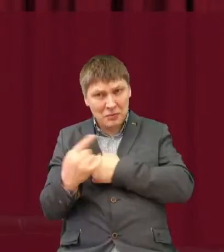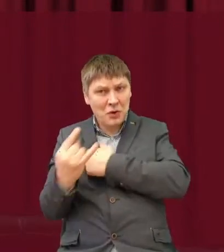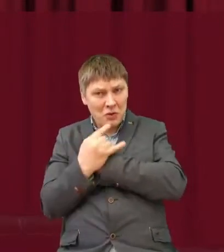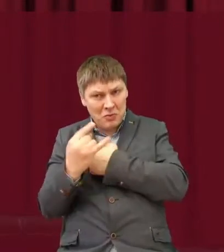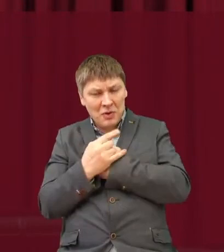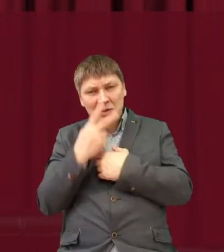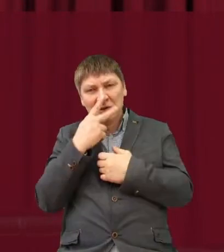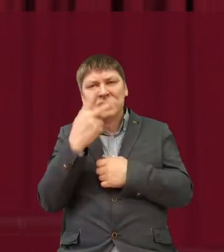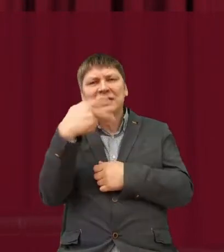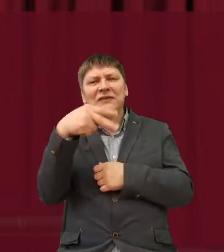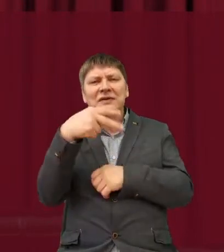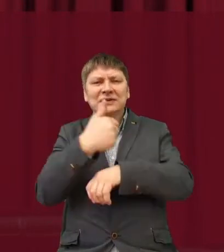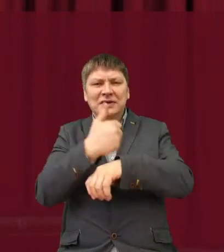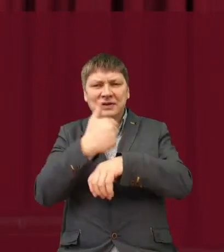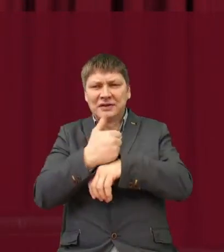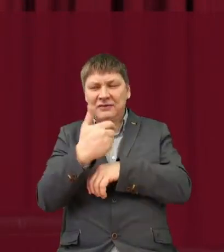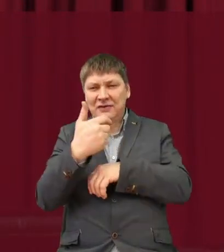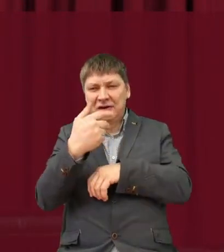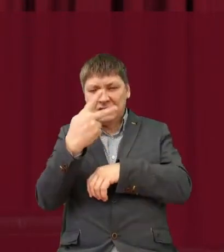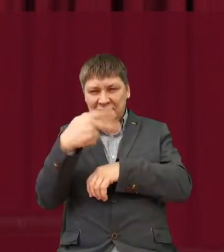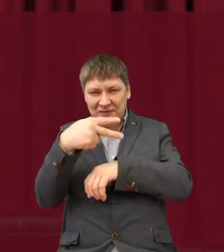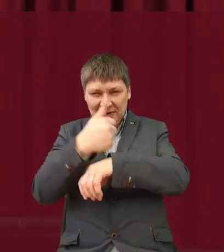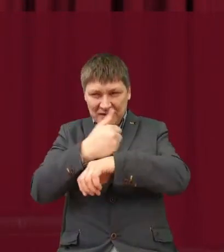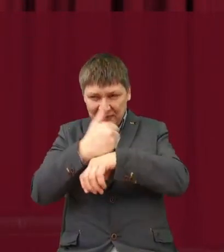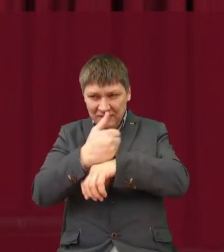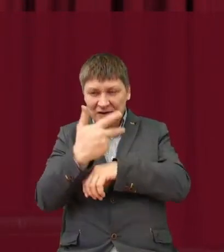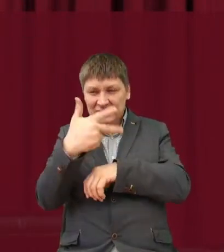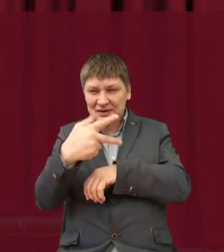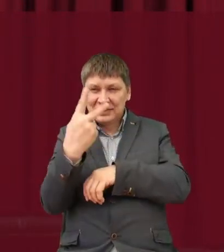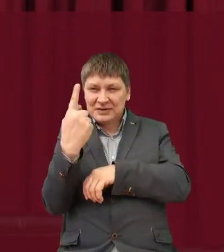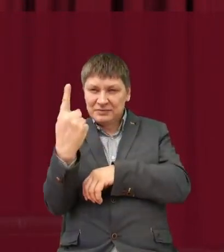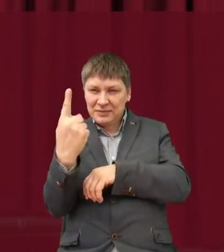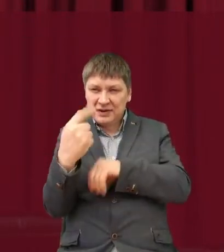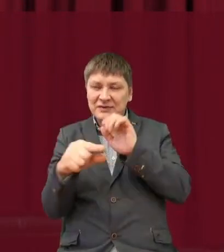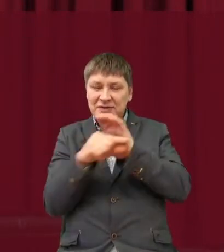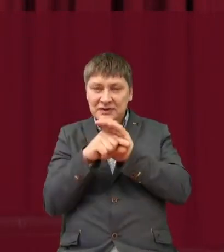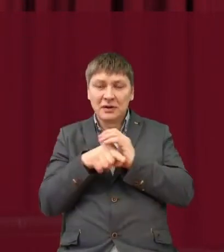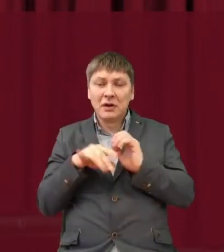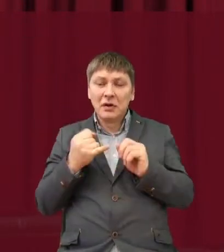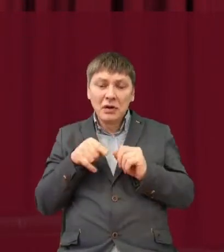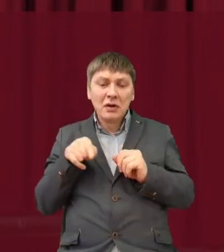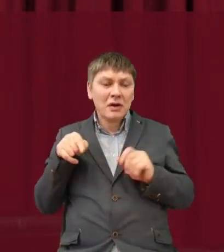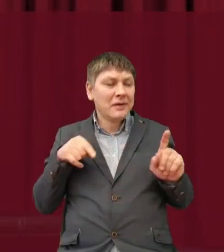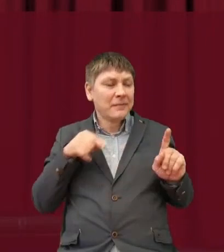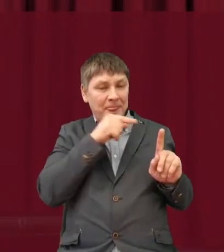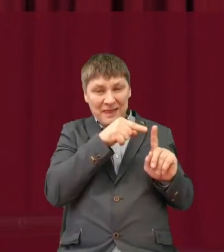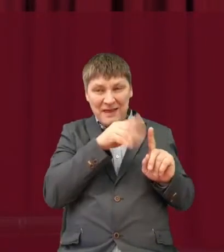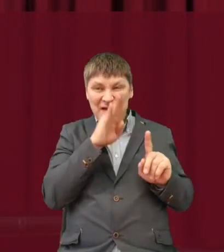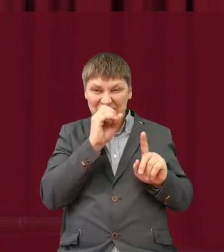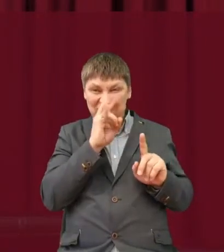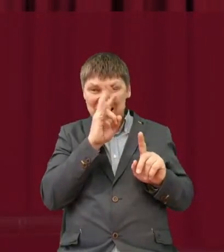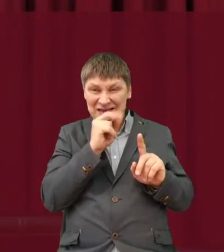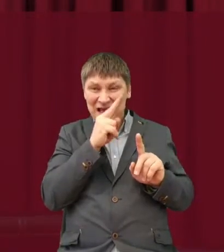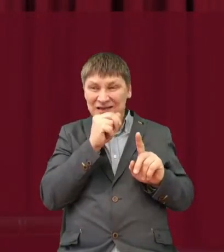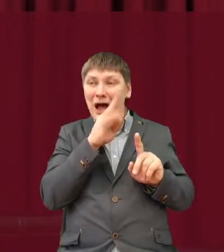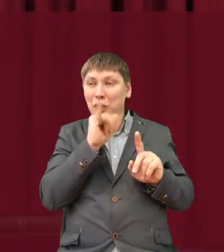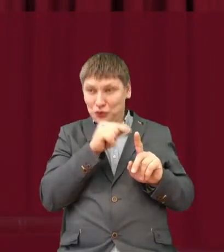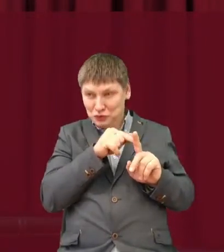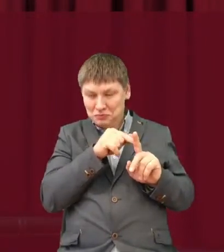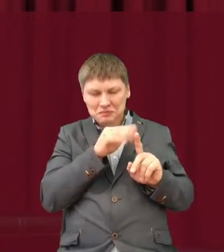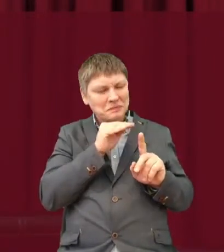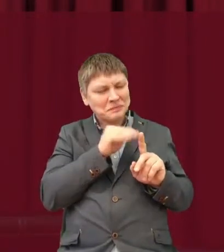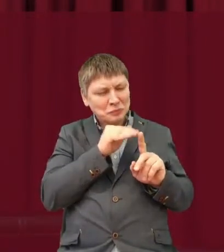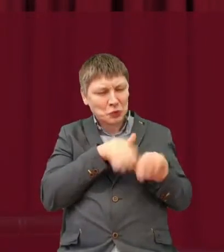20 глава 31 стих и далее и сказали ему то есть винодаду царю сирийскому